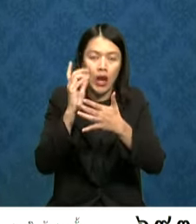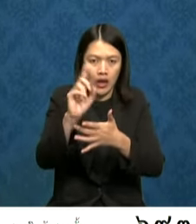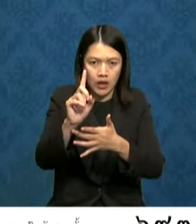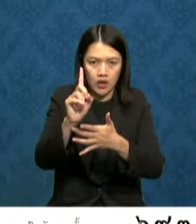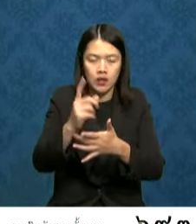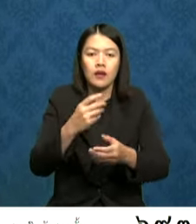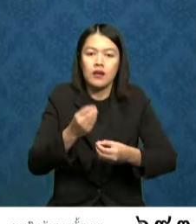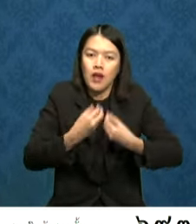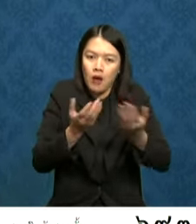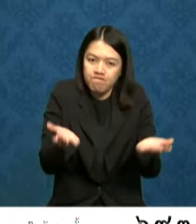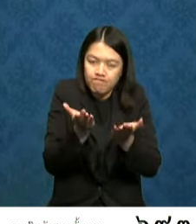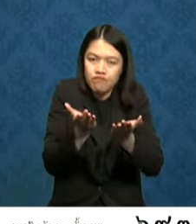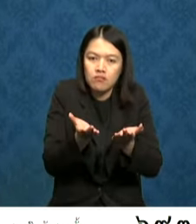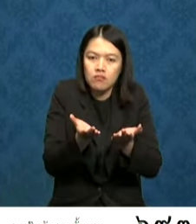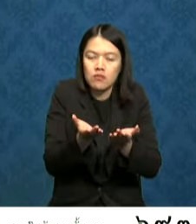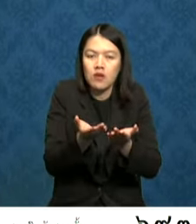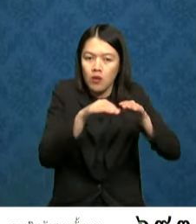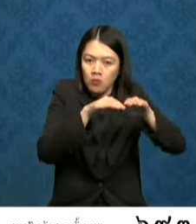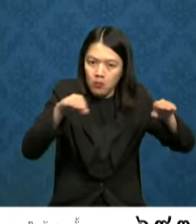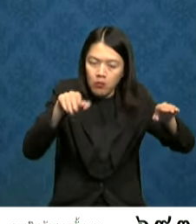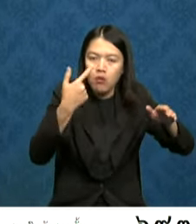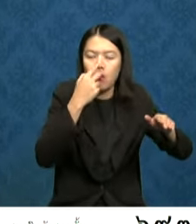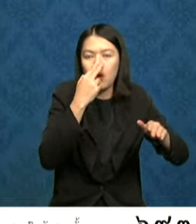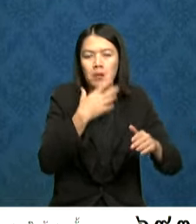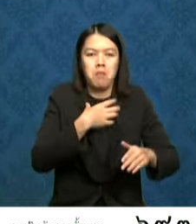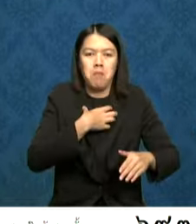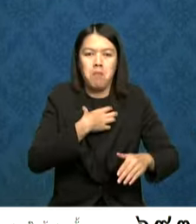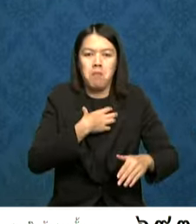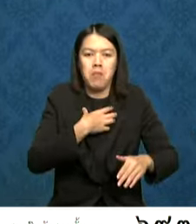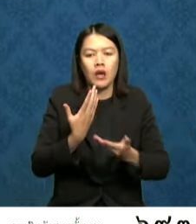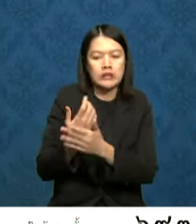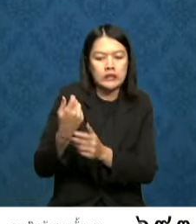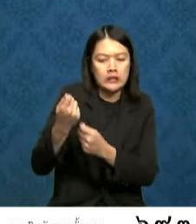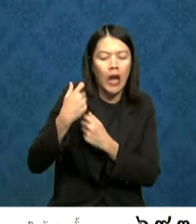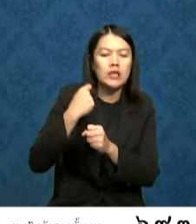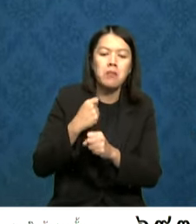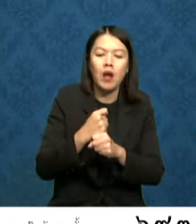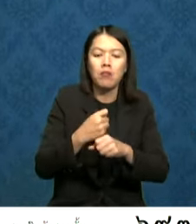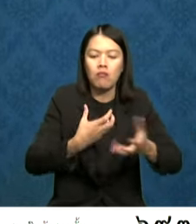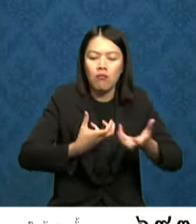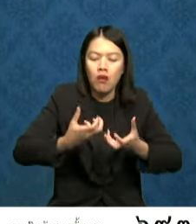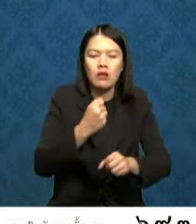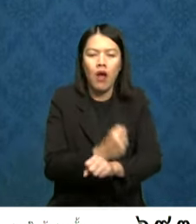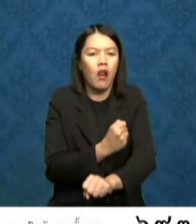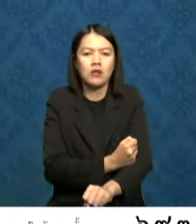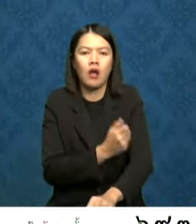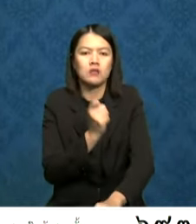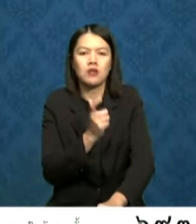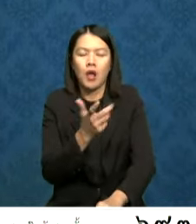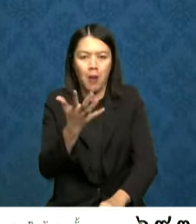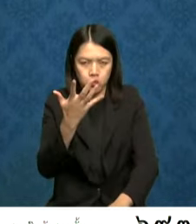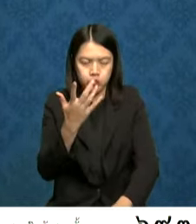ไหนที่เราอยากที่จะอยู่ใน suly Chinในการเราไม่อยากที่จะเป็นผู้รับจ้างผลิตรับจ้างประกอบรับเศษเงินค่าแรงอีกต่อไปนะ